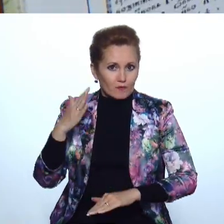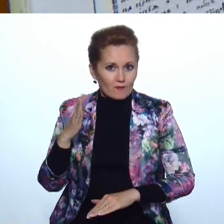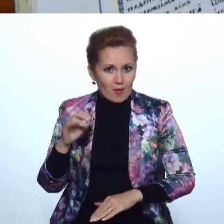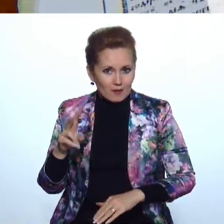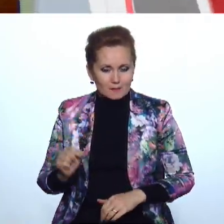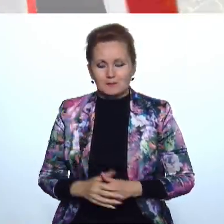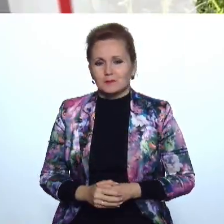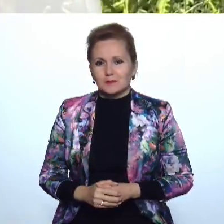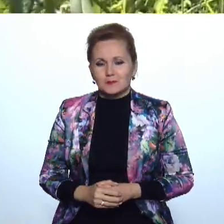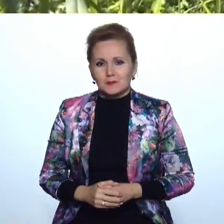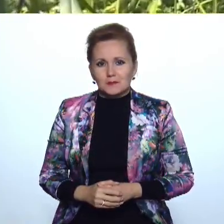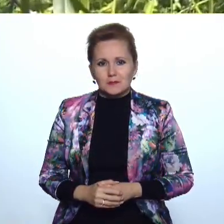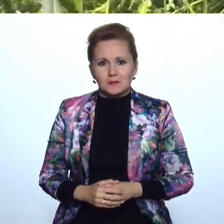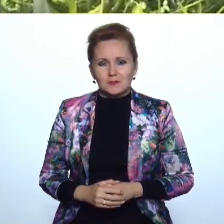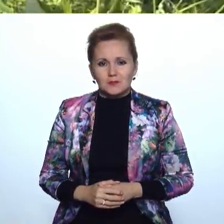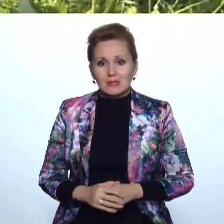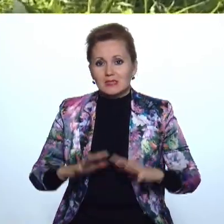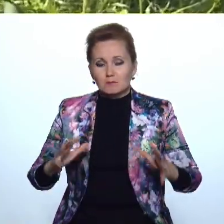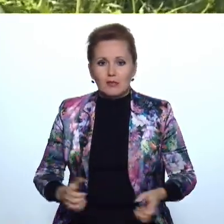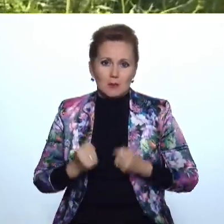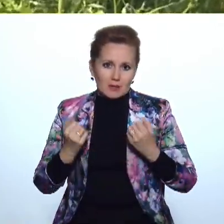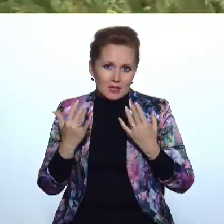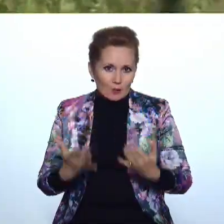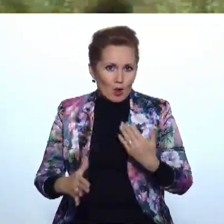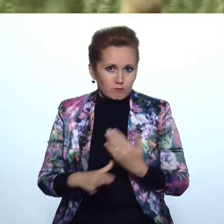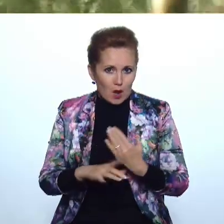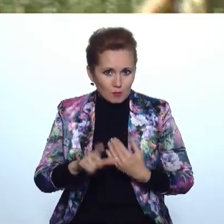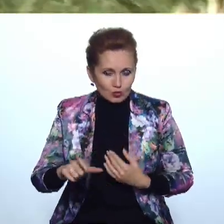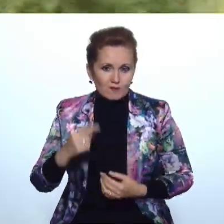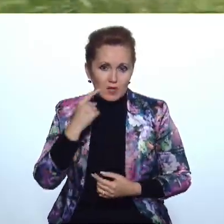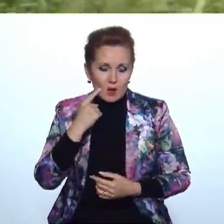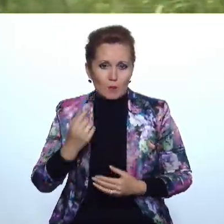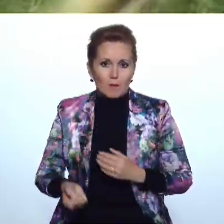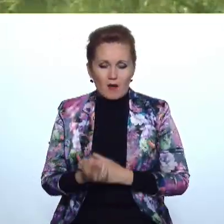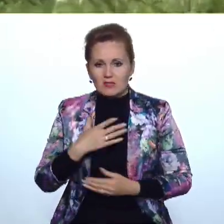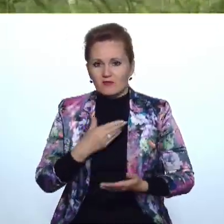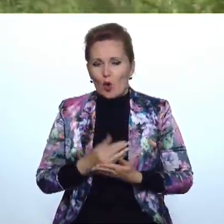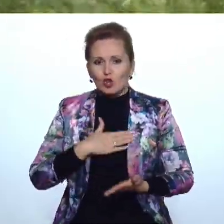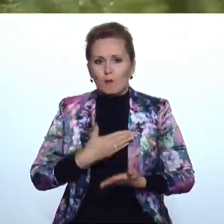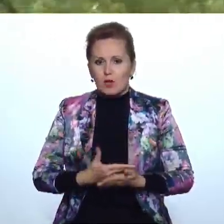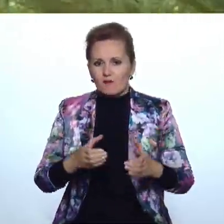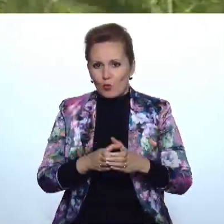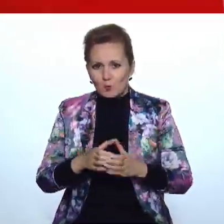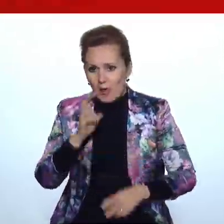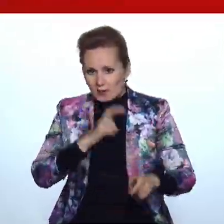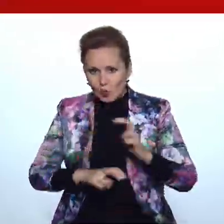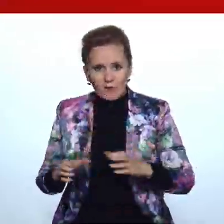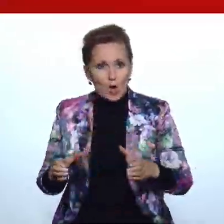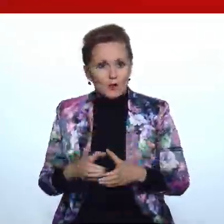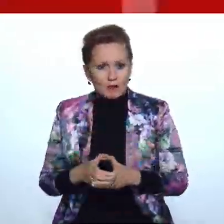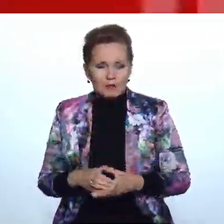расскажем. И спасателям требуются помощники. В Сарапуле появится свой добровольческий поисковый отряд.